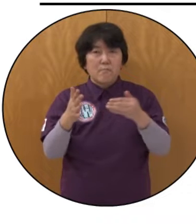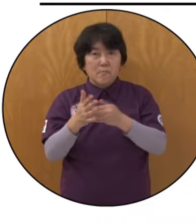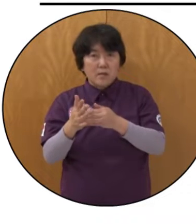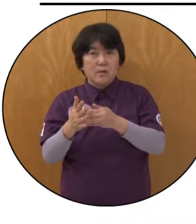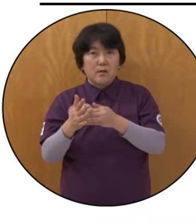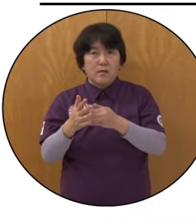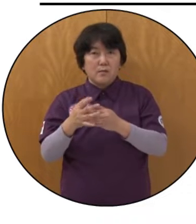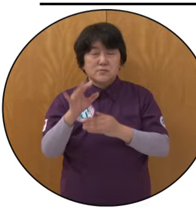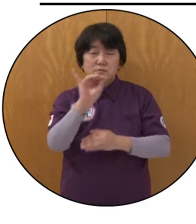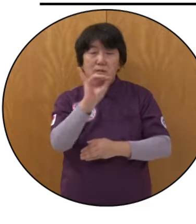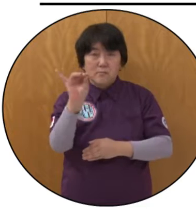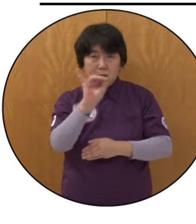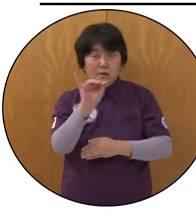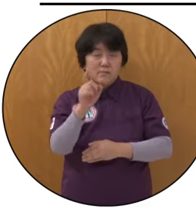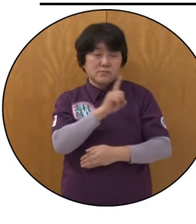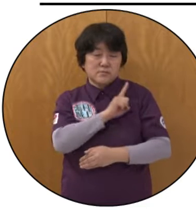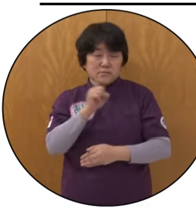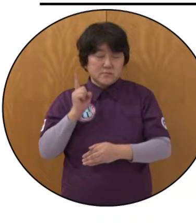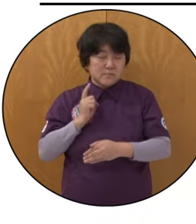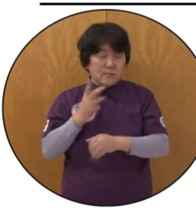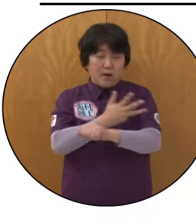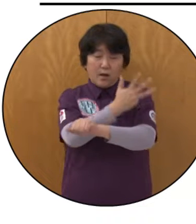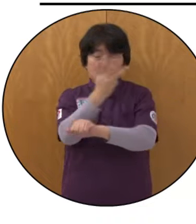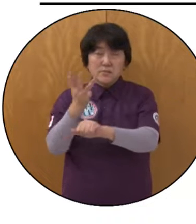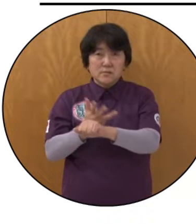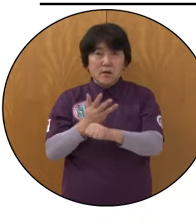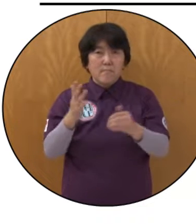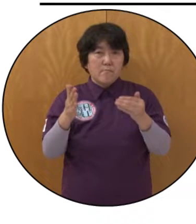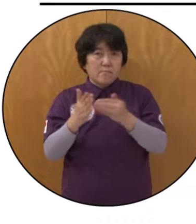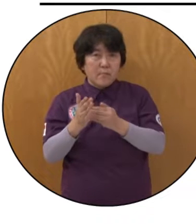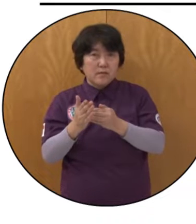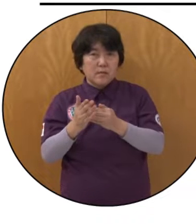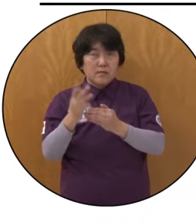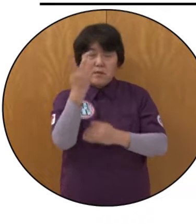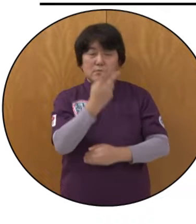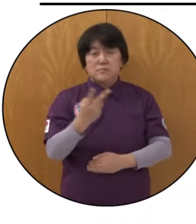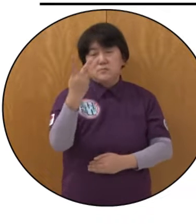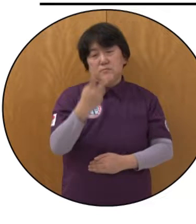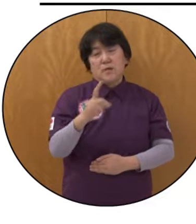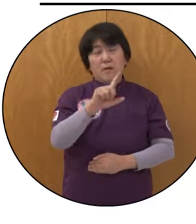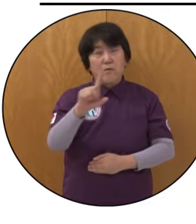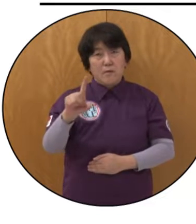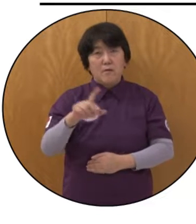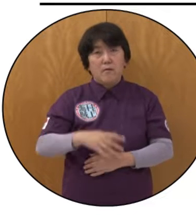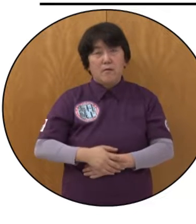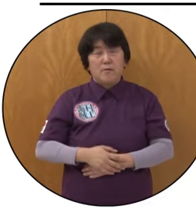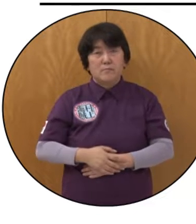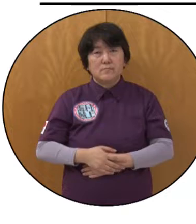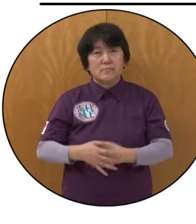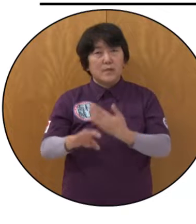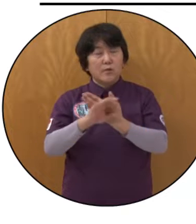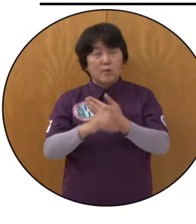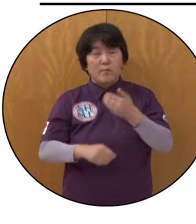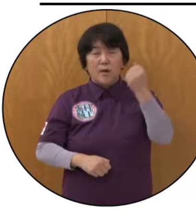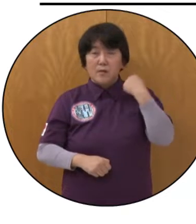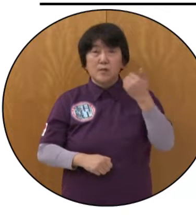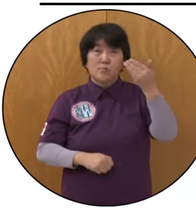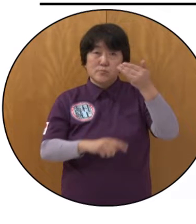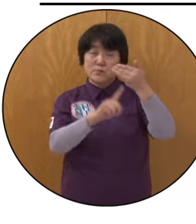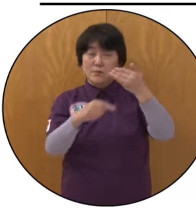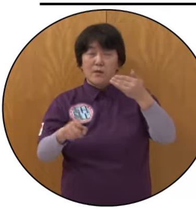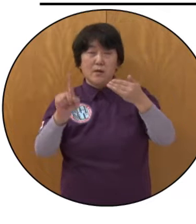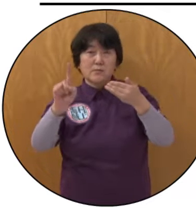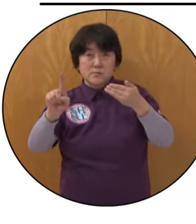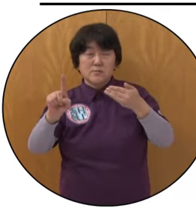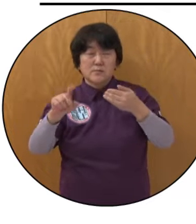の利用で1000円、1日8時間以内で2000円となります。半日利用は9時から1時と